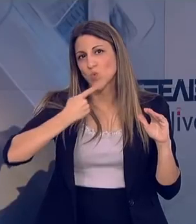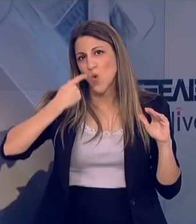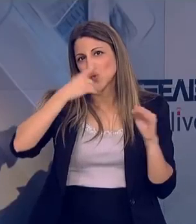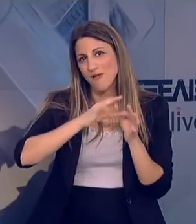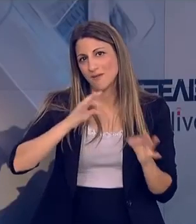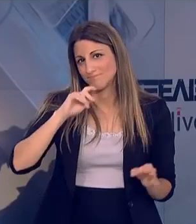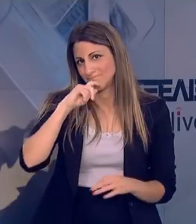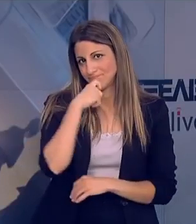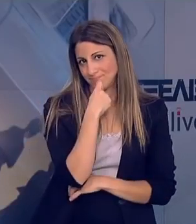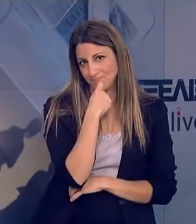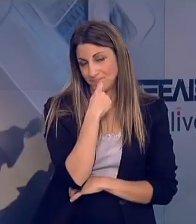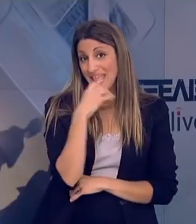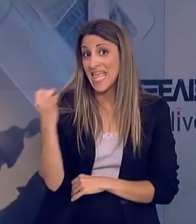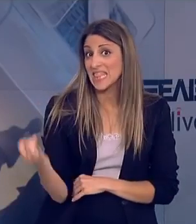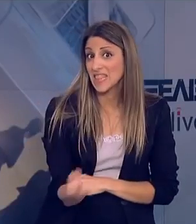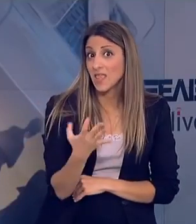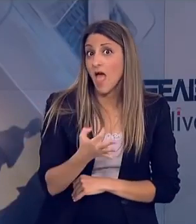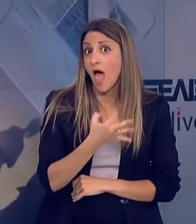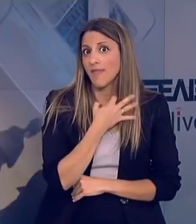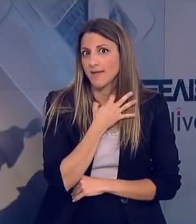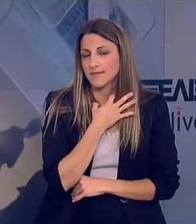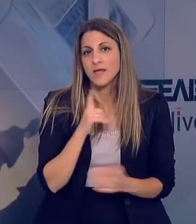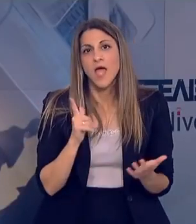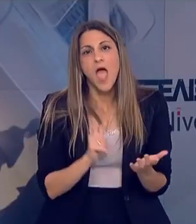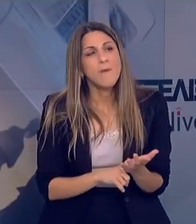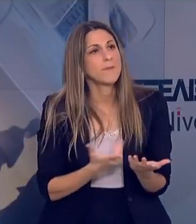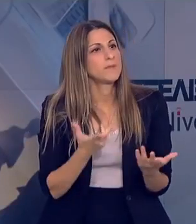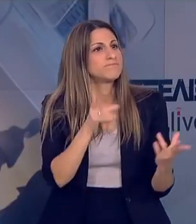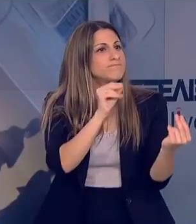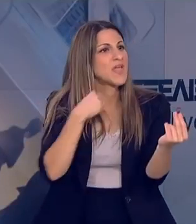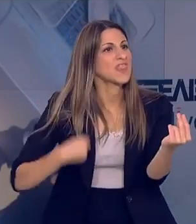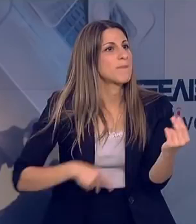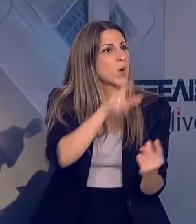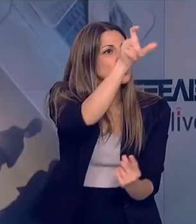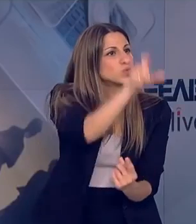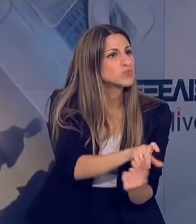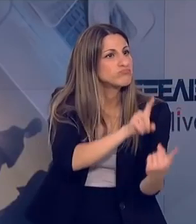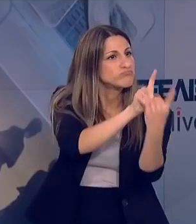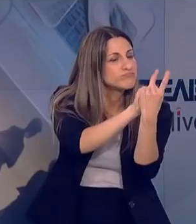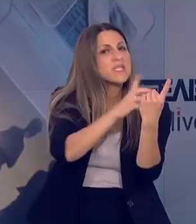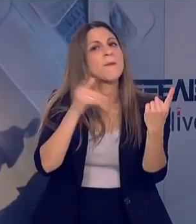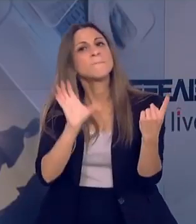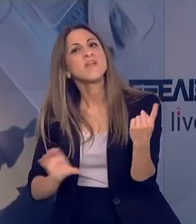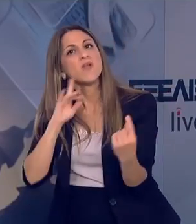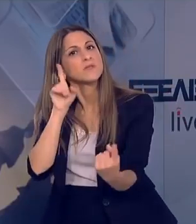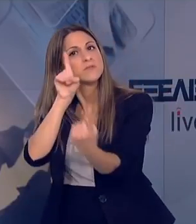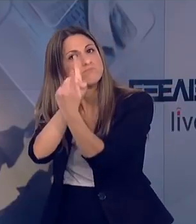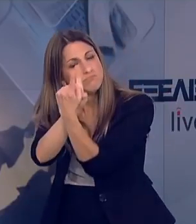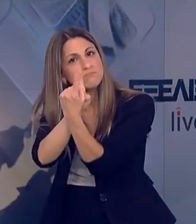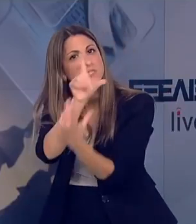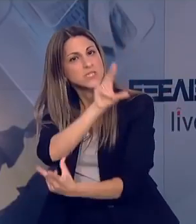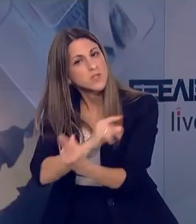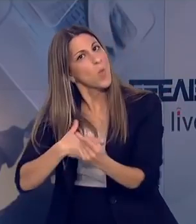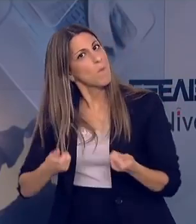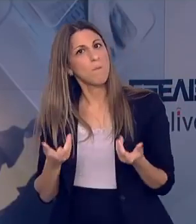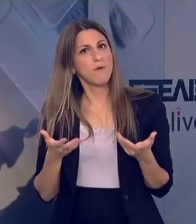χρειάστηκε επιχειρησιακά να μιλήσουμε με δημάρχους ή με περιφερειάρχες για ζητήματα διαχείρισης, το πράξαμε. Σε